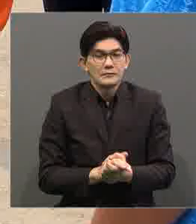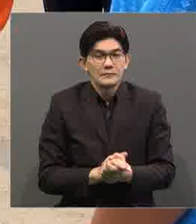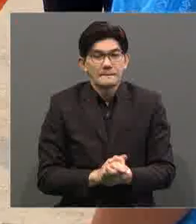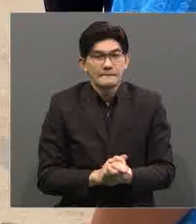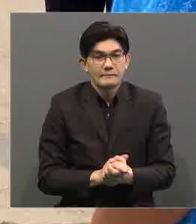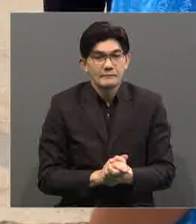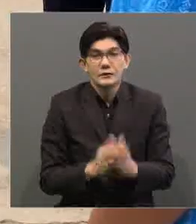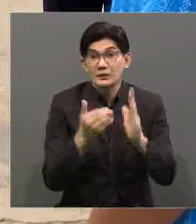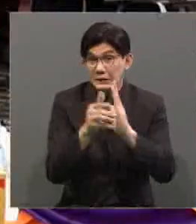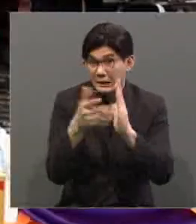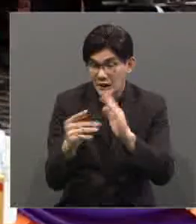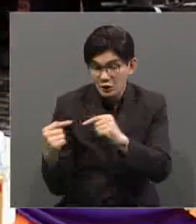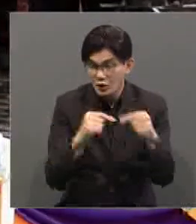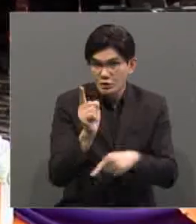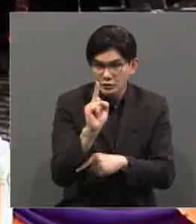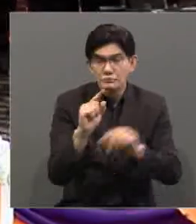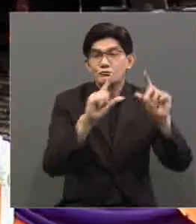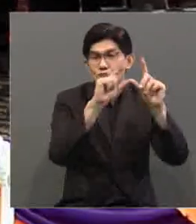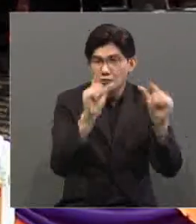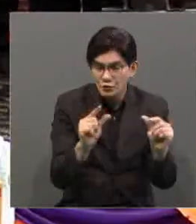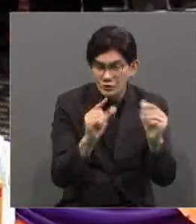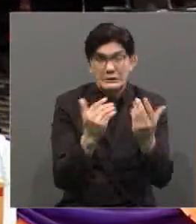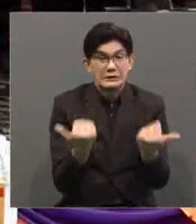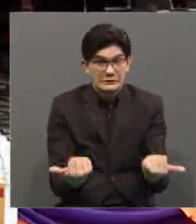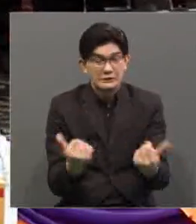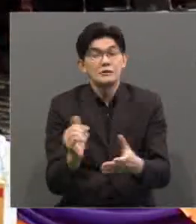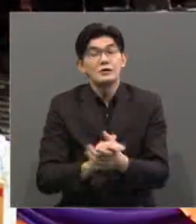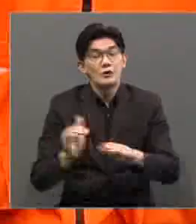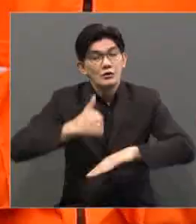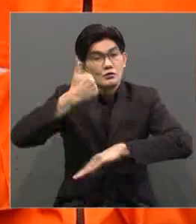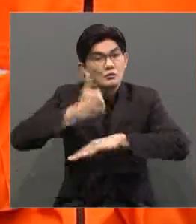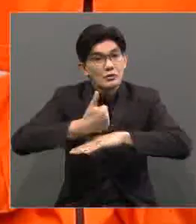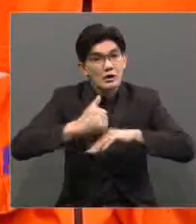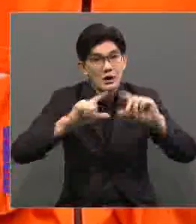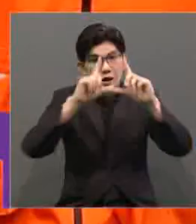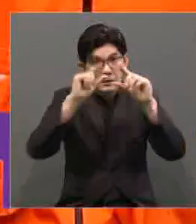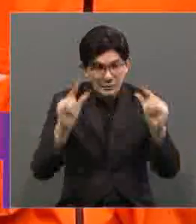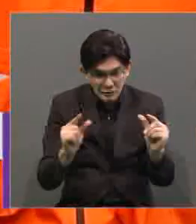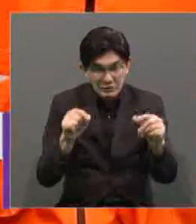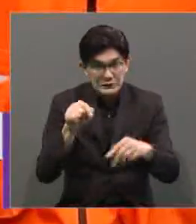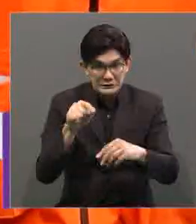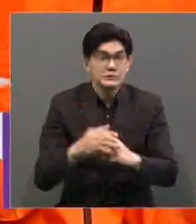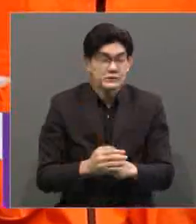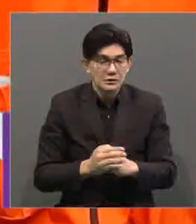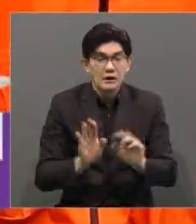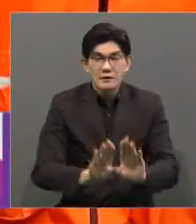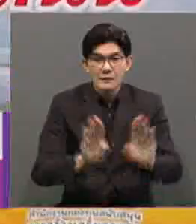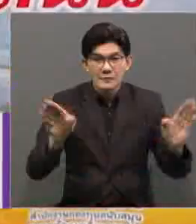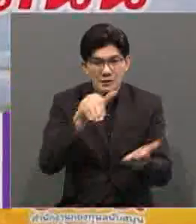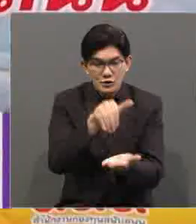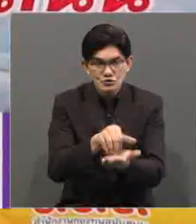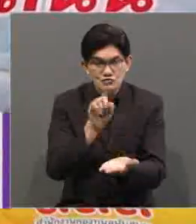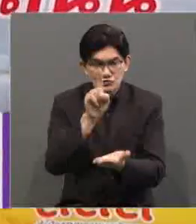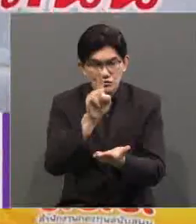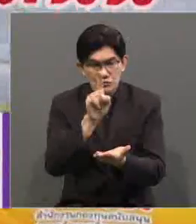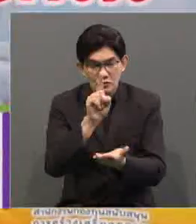จากภาคอีสานไปต่อกันที่จังหวัดเพชรบูรณ์ที่เพชรบูรณ์เนี่ยทางผู้ว่าราชการจังหวัดก็คือนายกฤษณ์คงเมืองได้เปิดศูนย์ปฏิบัติการ